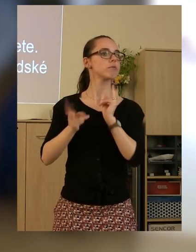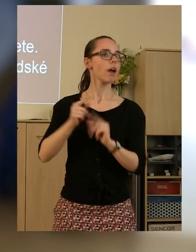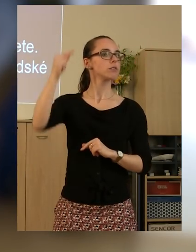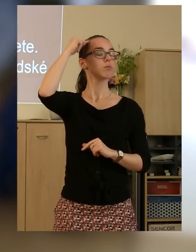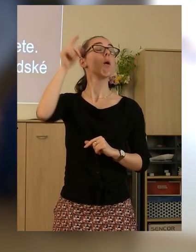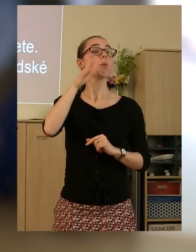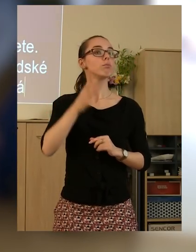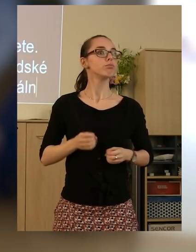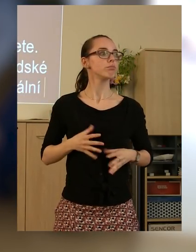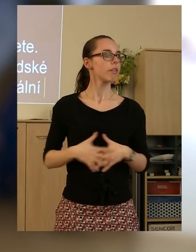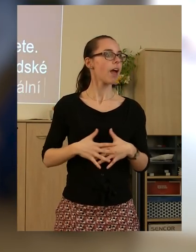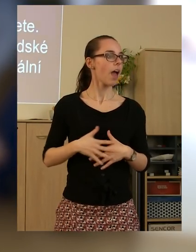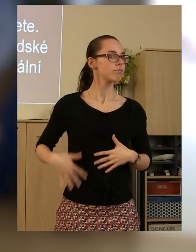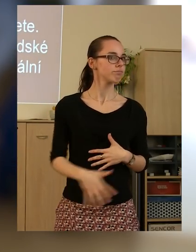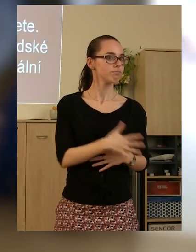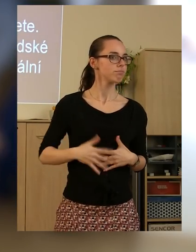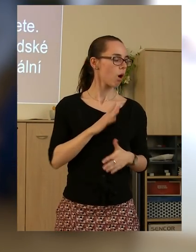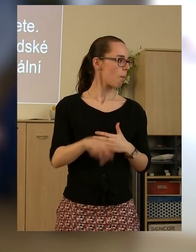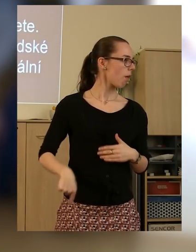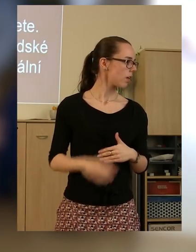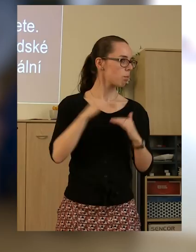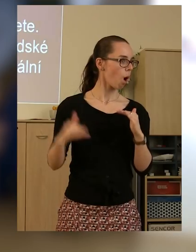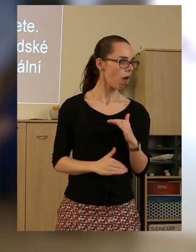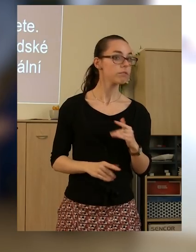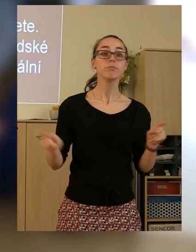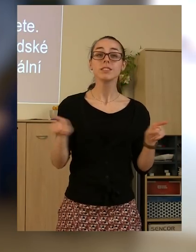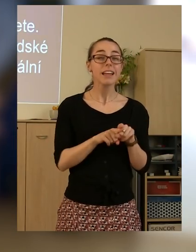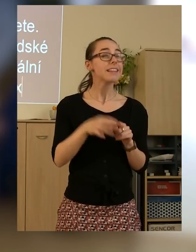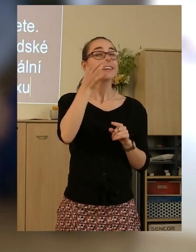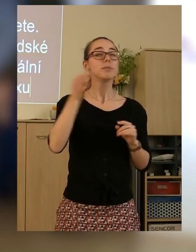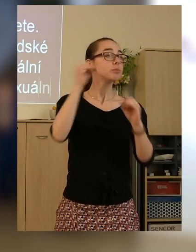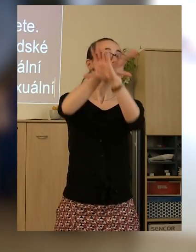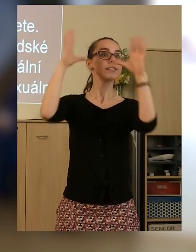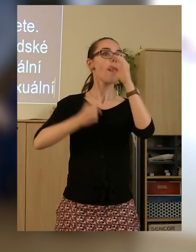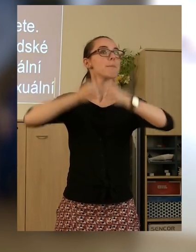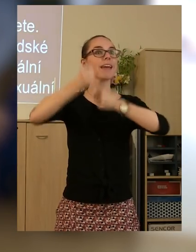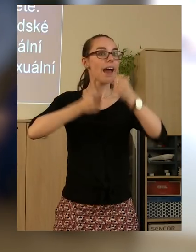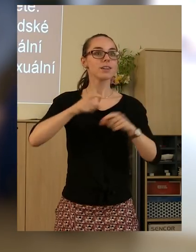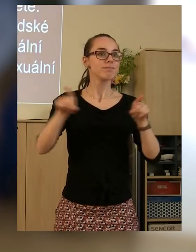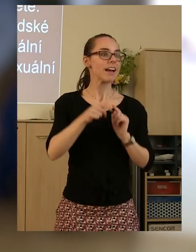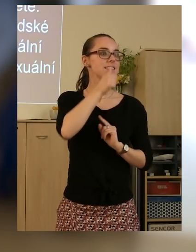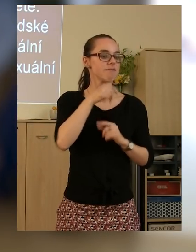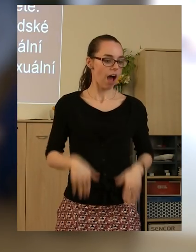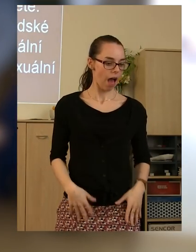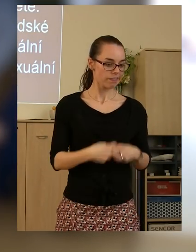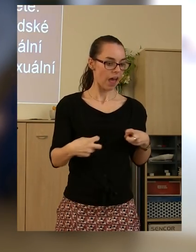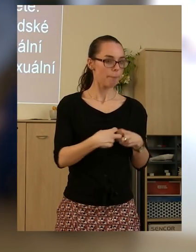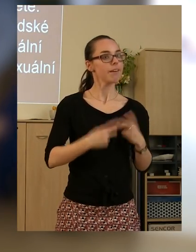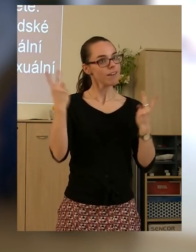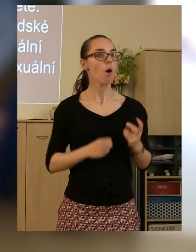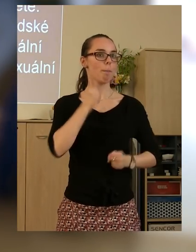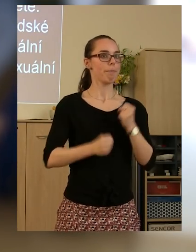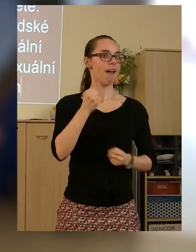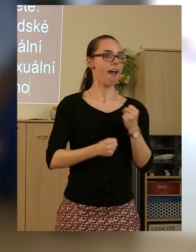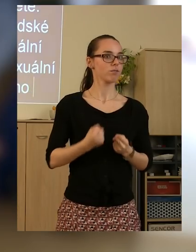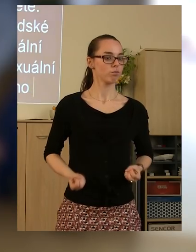Jestliže má sen, že běží, tak prostě jeho svaly jakoby běží, jo, u těch zvířat, protože právě jejich vědomí je